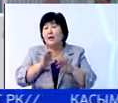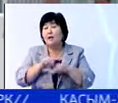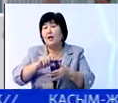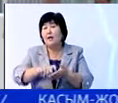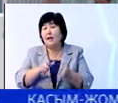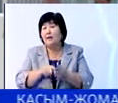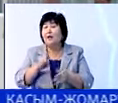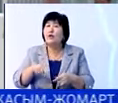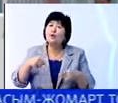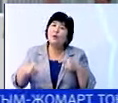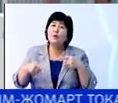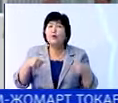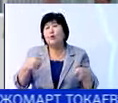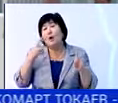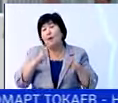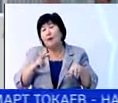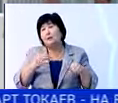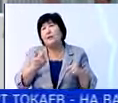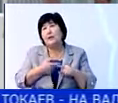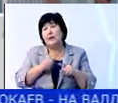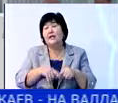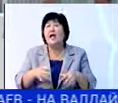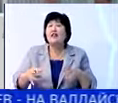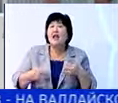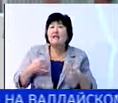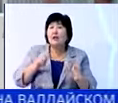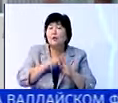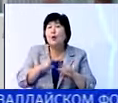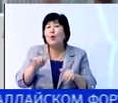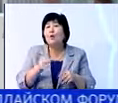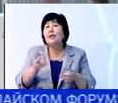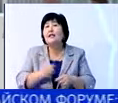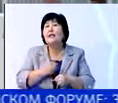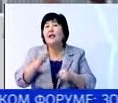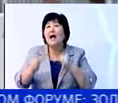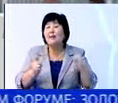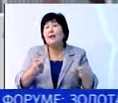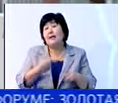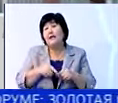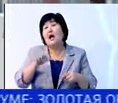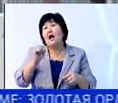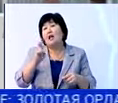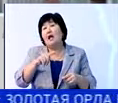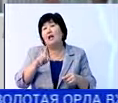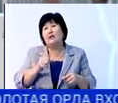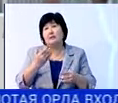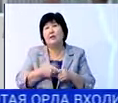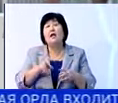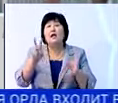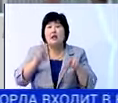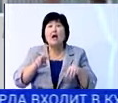тебя и то посмотрят, и неврология, и все, и куда надо направить. И анализы тут же,